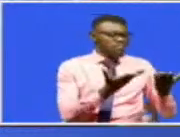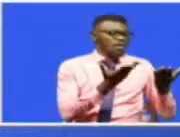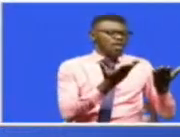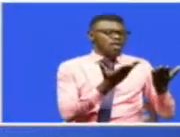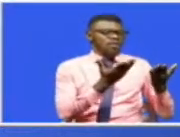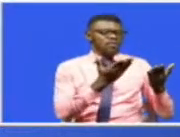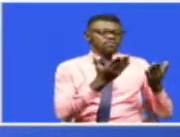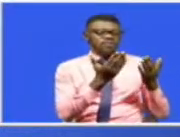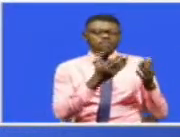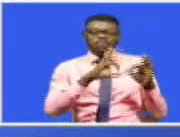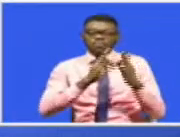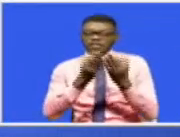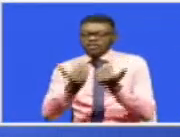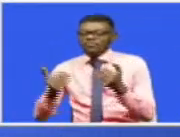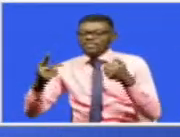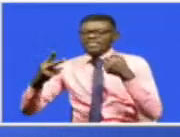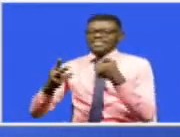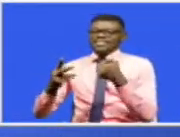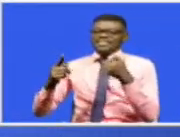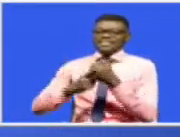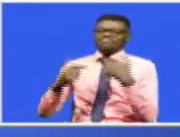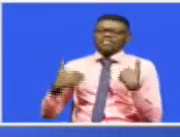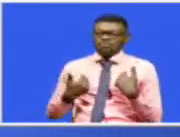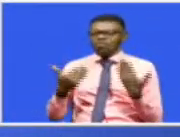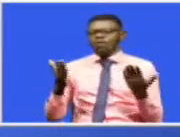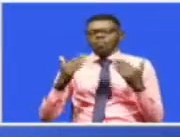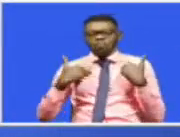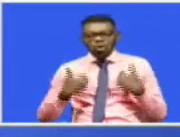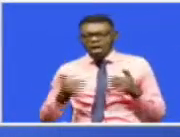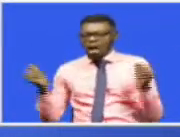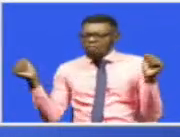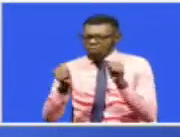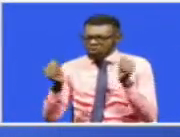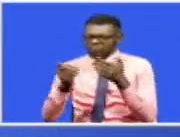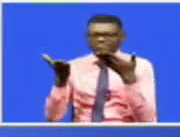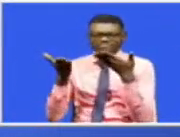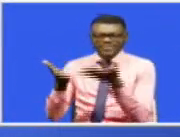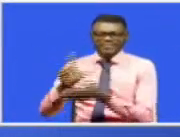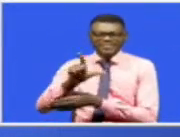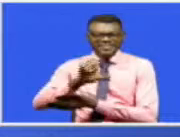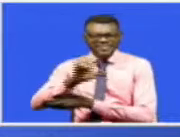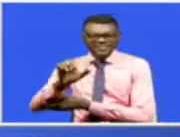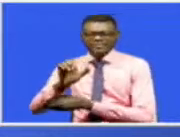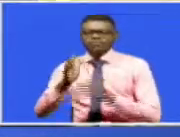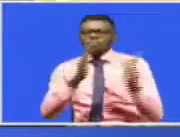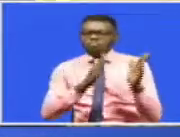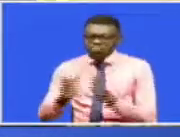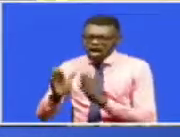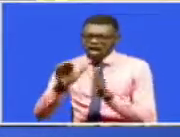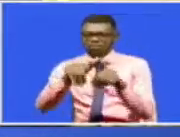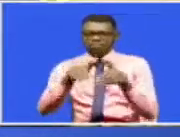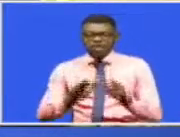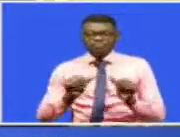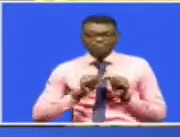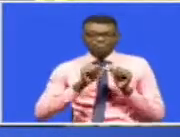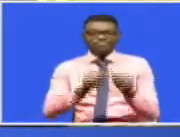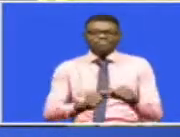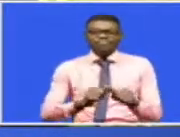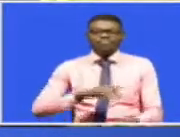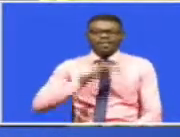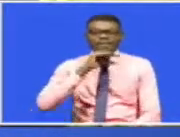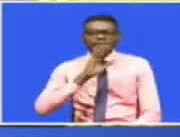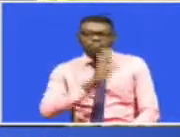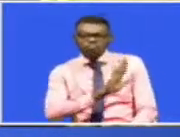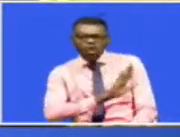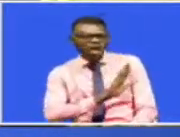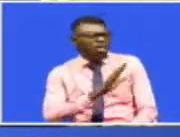7. Mwili wake umehifadhiwa katika makafani ya Lee wakati mipango ya mazishi ikiendelea. Kifo cha mbunge wa zamani Kalembe